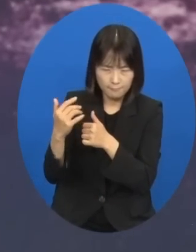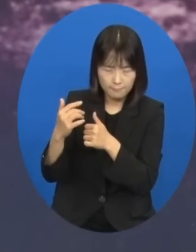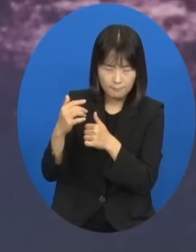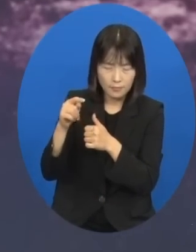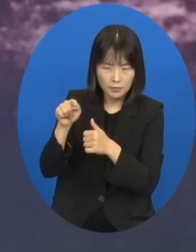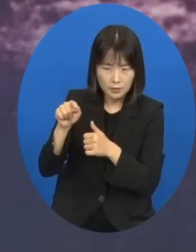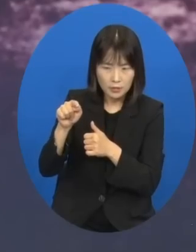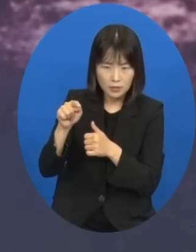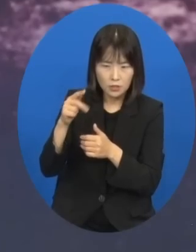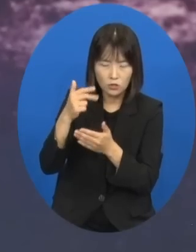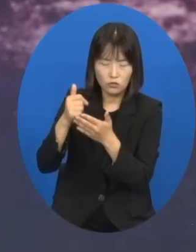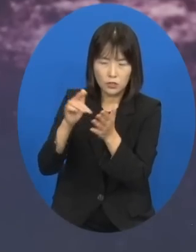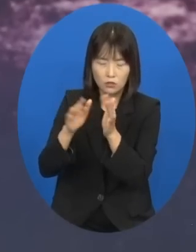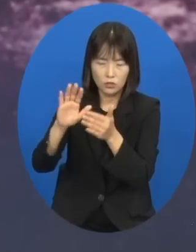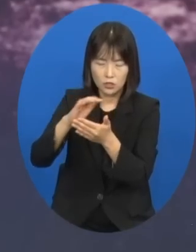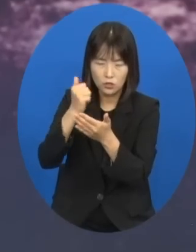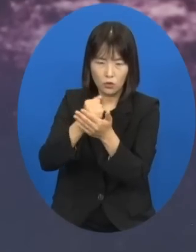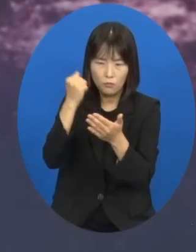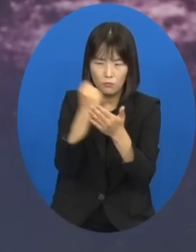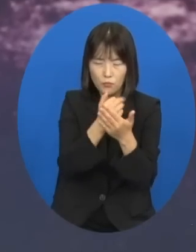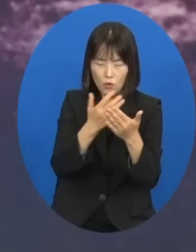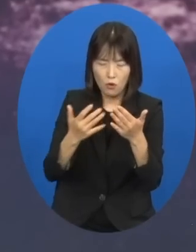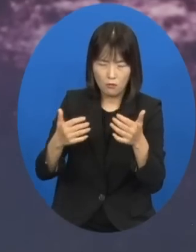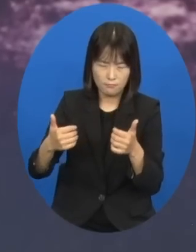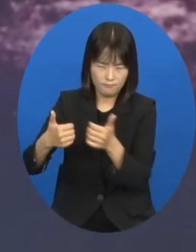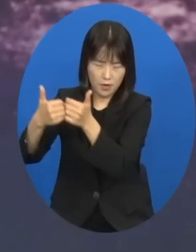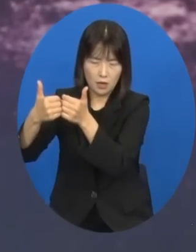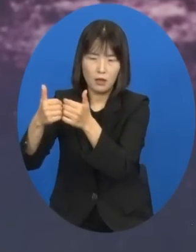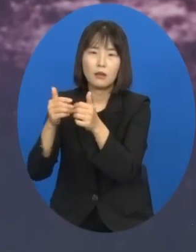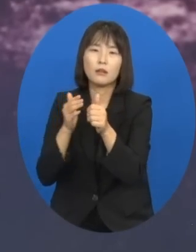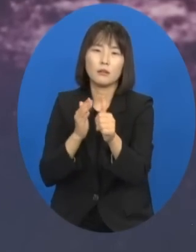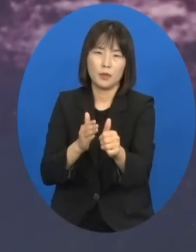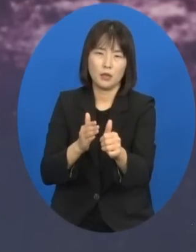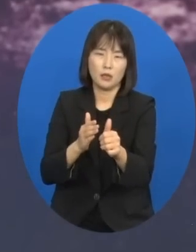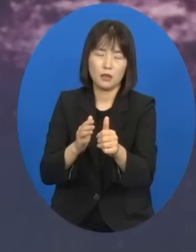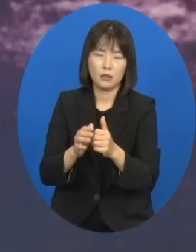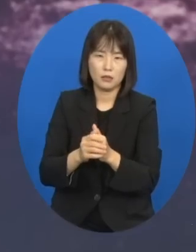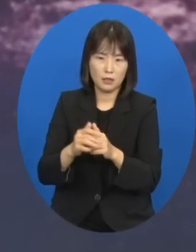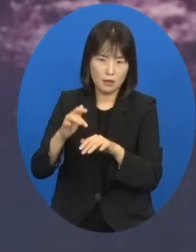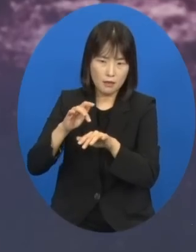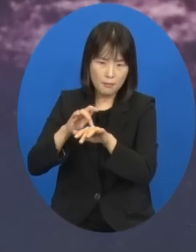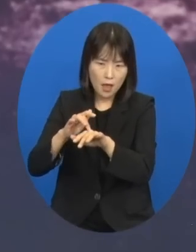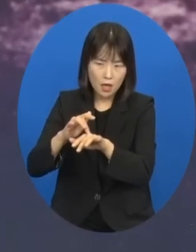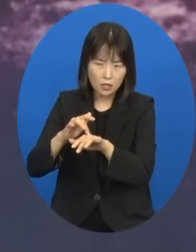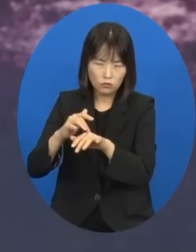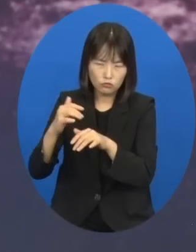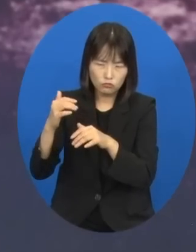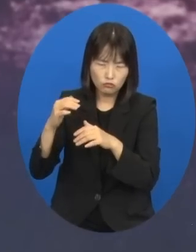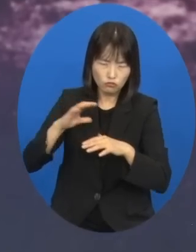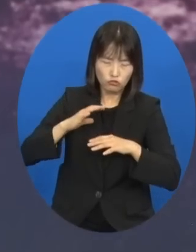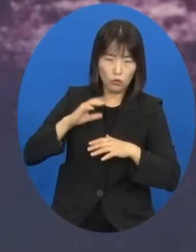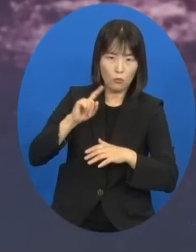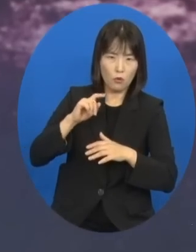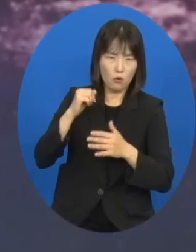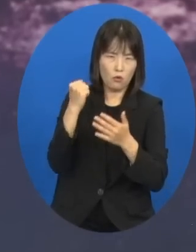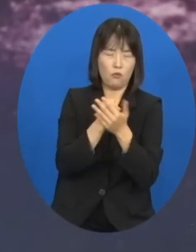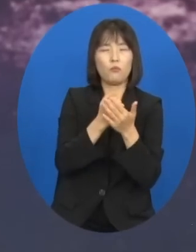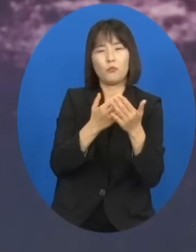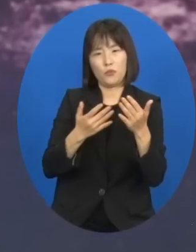보혈로 대적하시길 바랍니다. 여러분 보혈을 가장 두려워해요 마귀는. 그